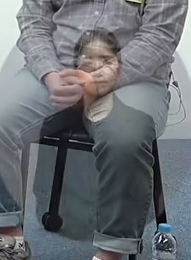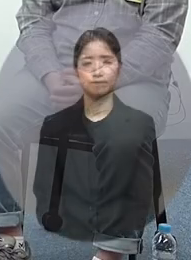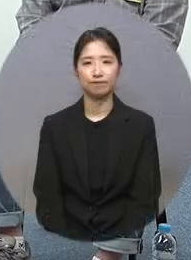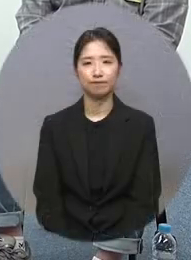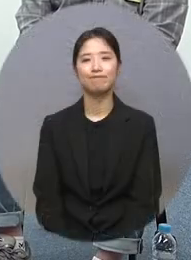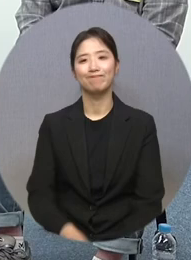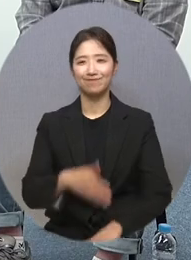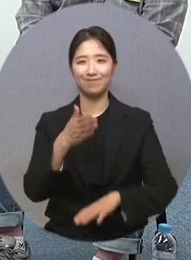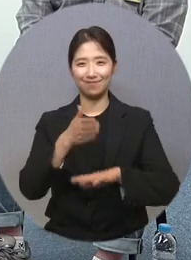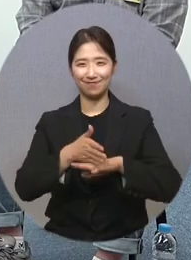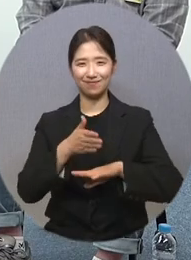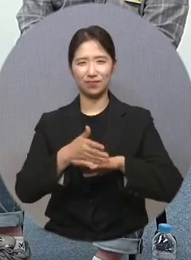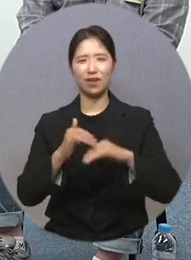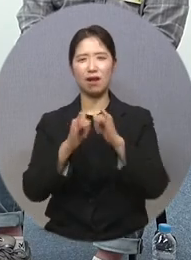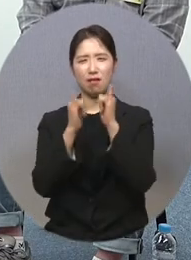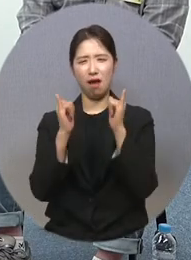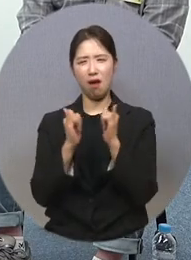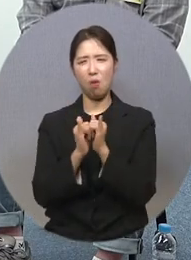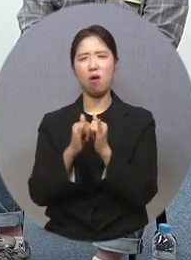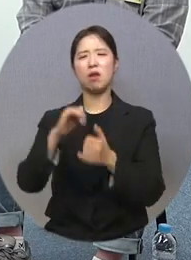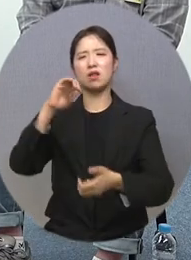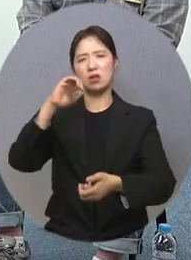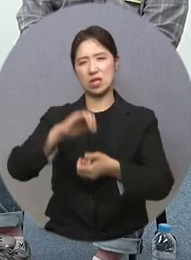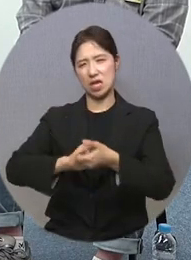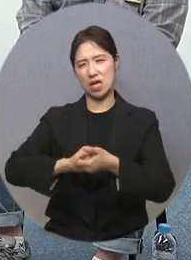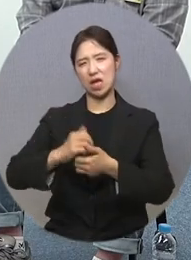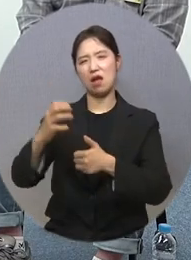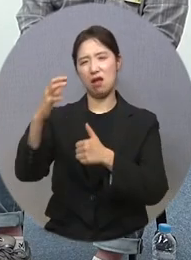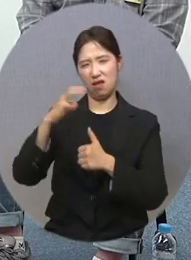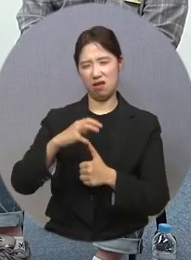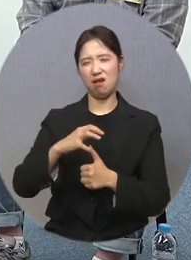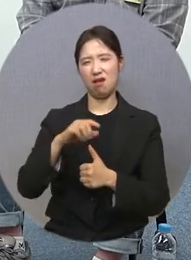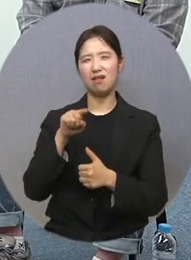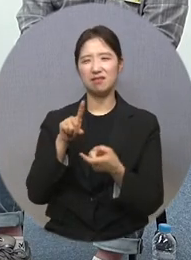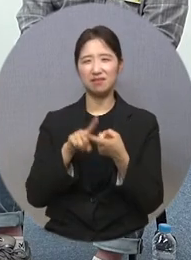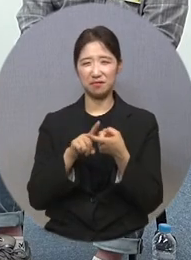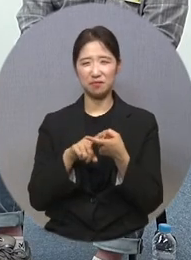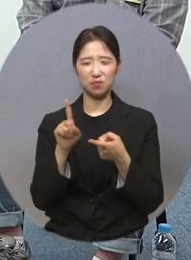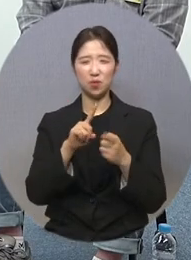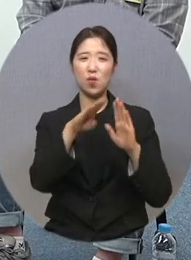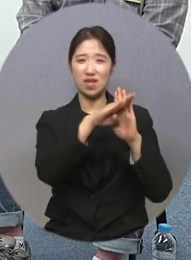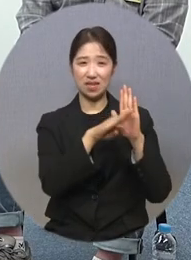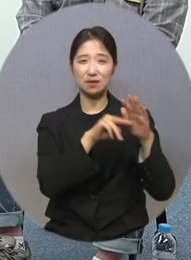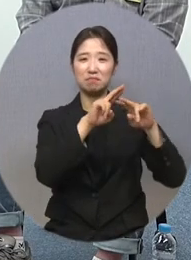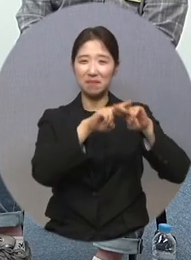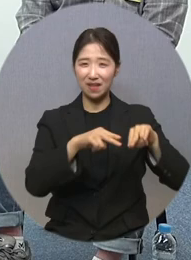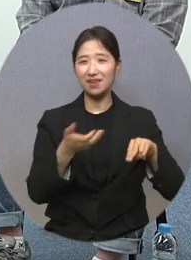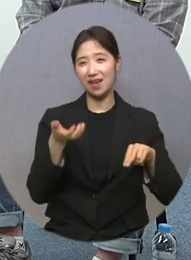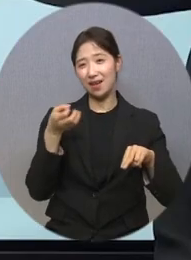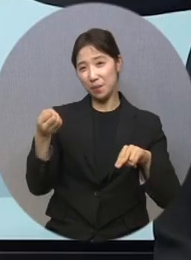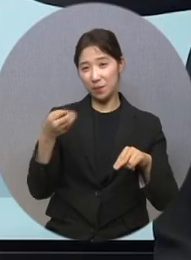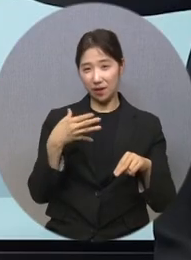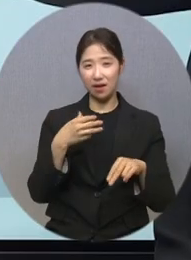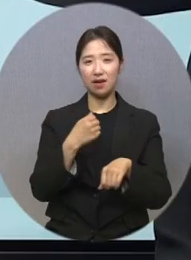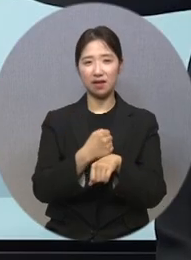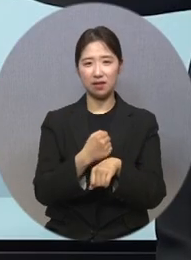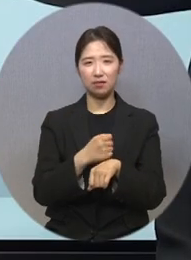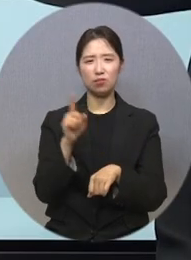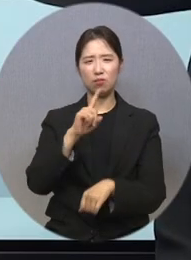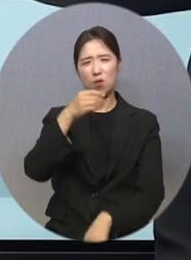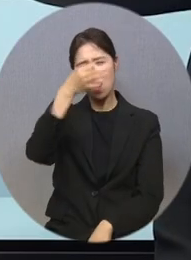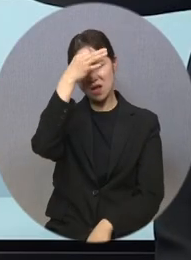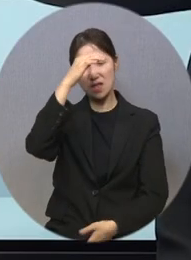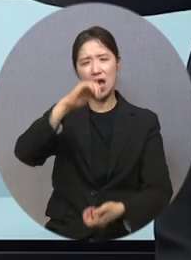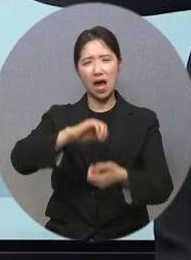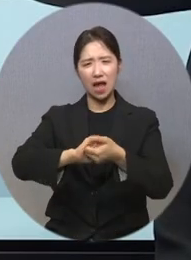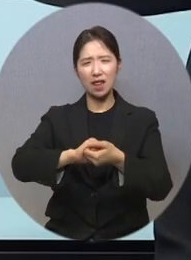감사합니다. 이 사회적 제약 이런 얘기를 많이 합니다. 아까 이 등급제 폐지도 잠깐 얘기가 나왔지만, 어떤 기능적인